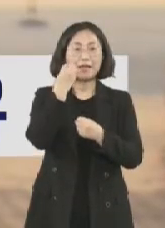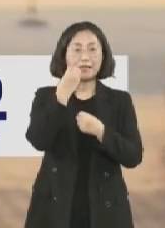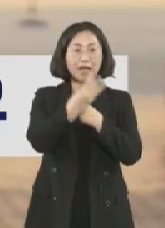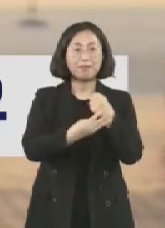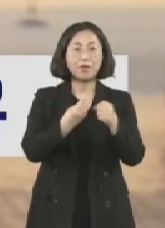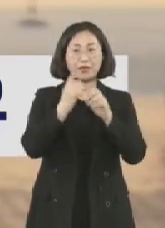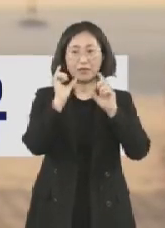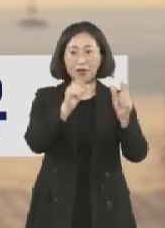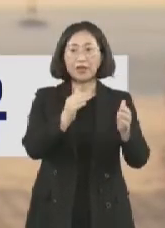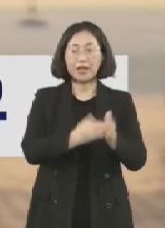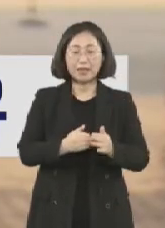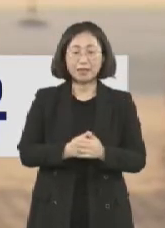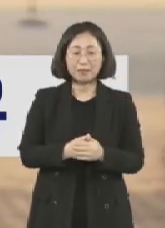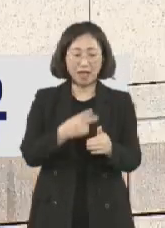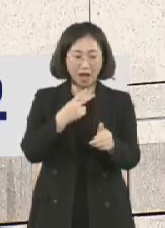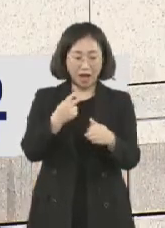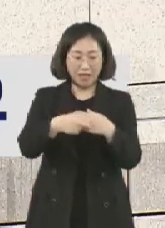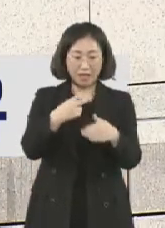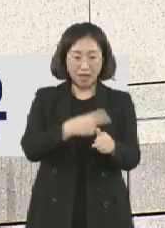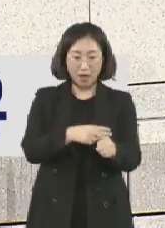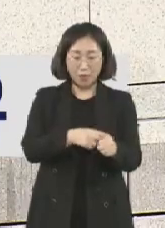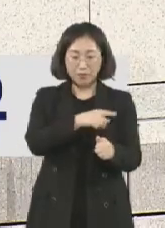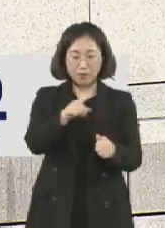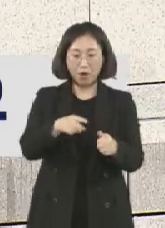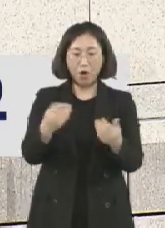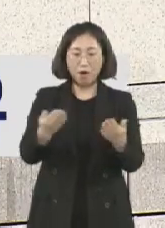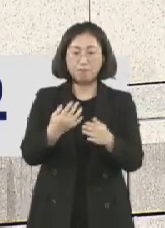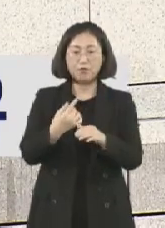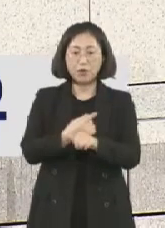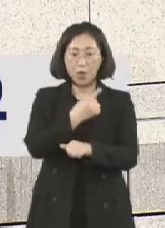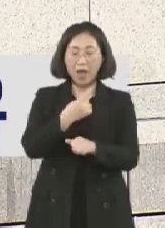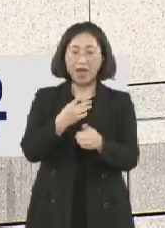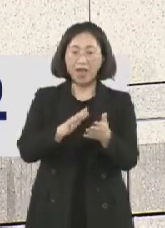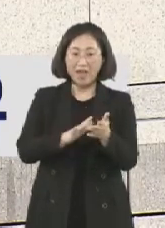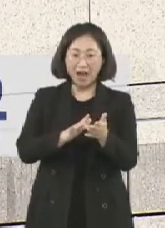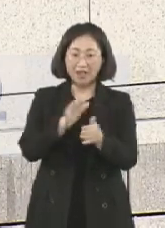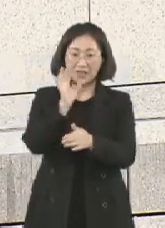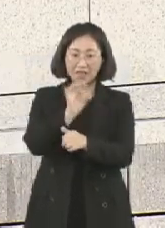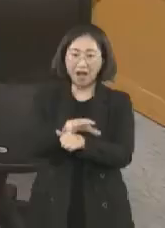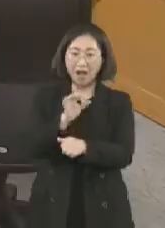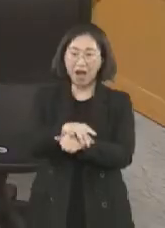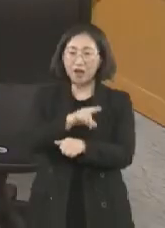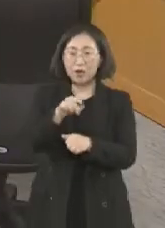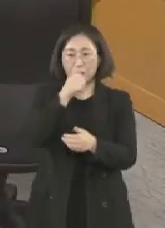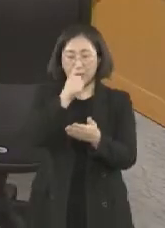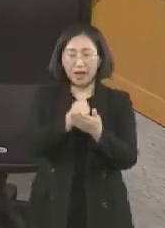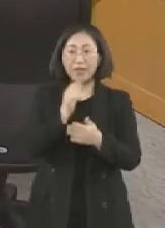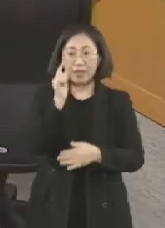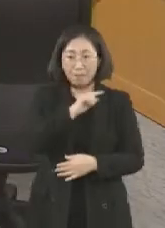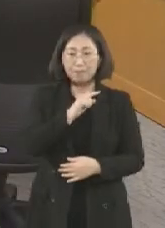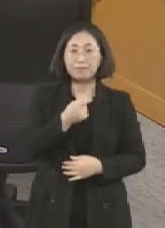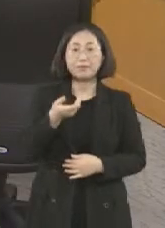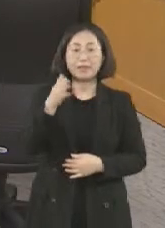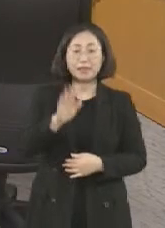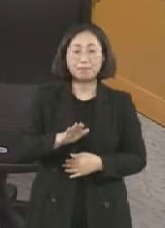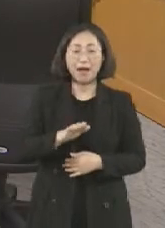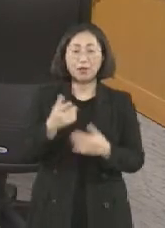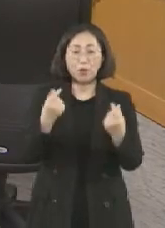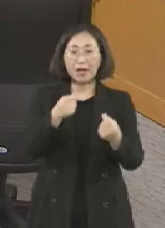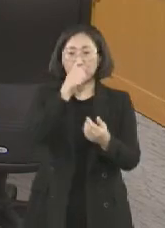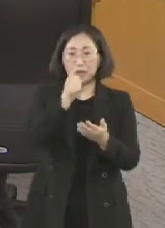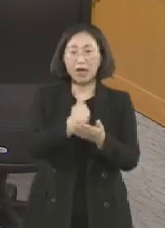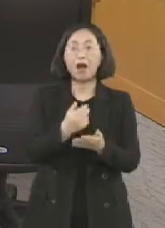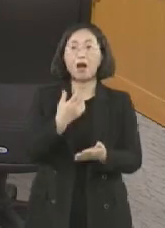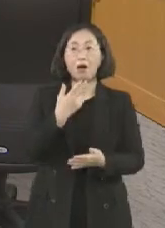재판부는 의사로서 업무에 목적으로 향정신성 의약품을 취급한 죄질이 나쁘지만 동종 범죄